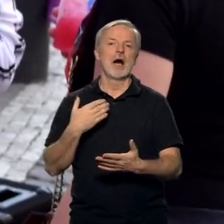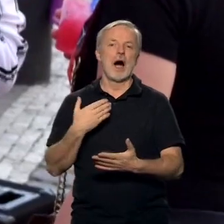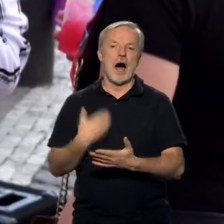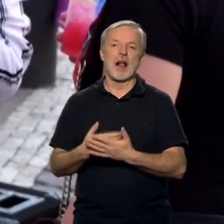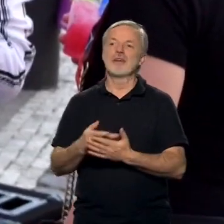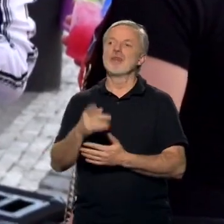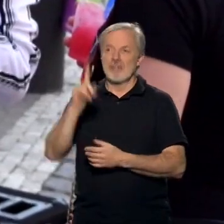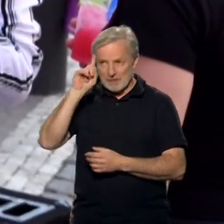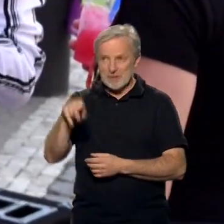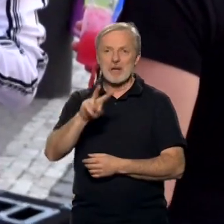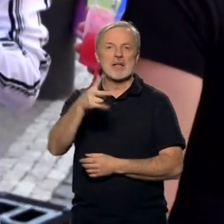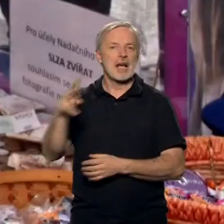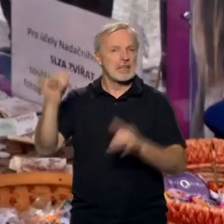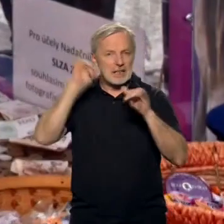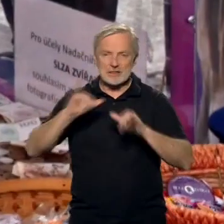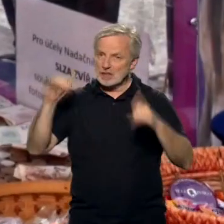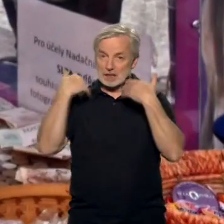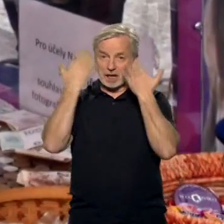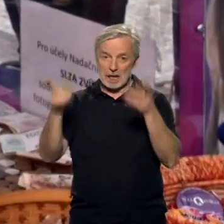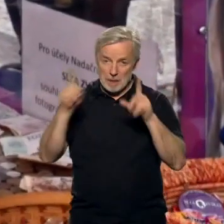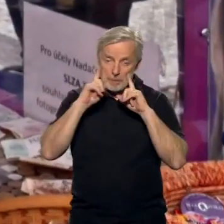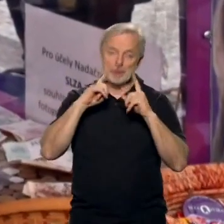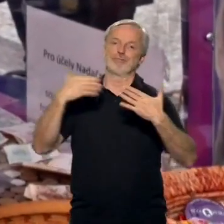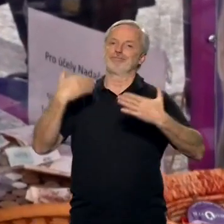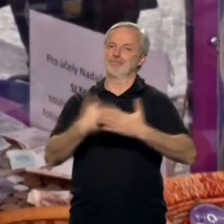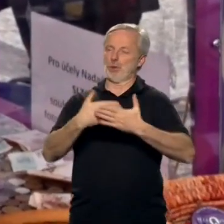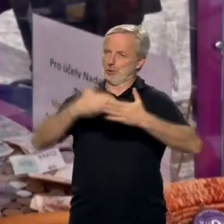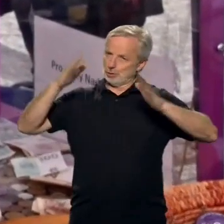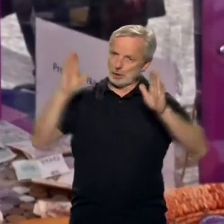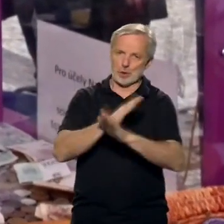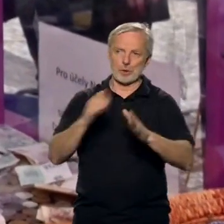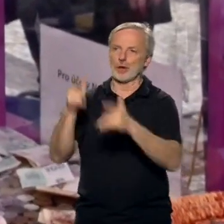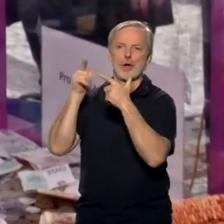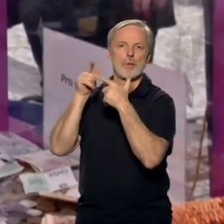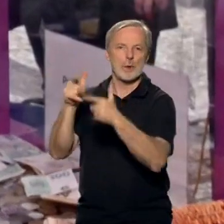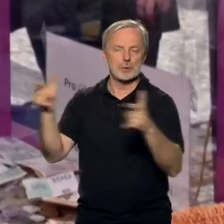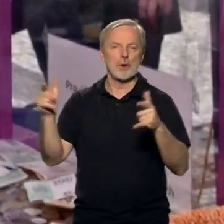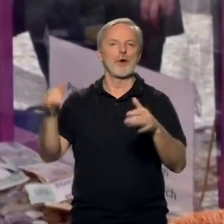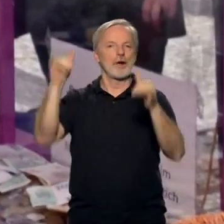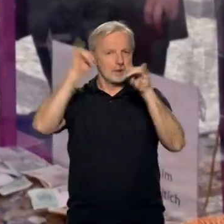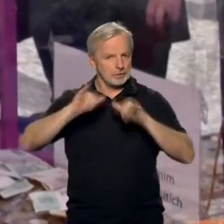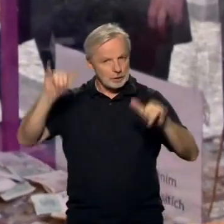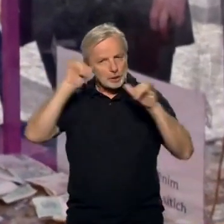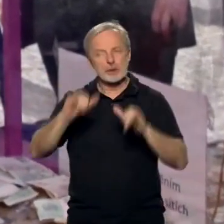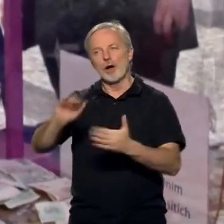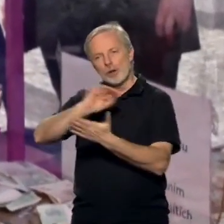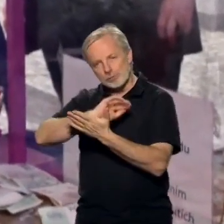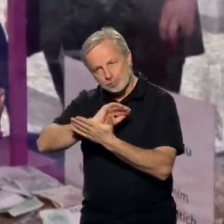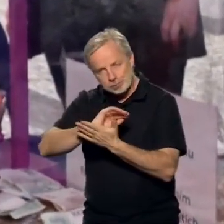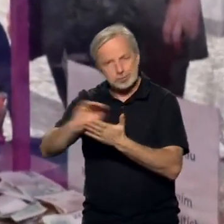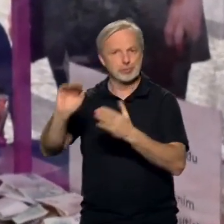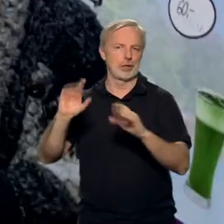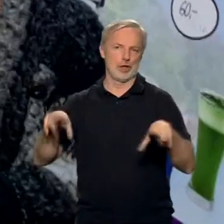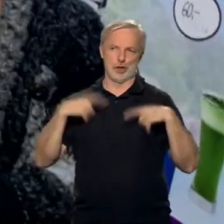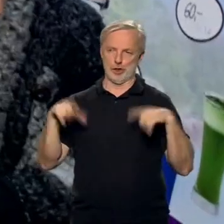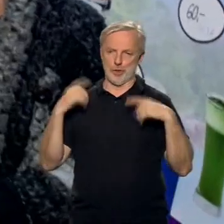které tu péči nemají, a proto jsme se rozhodli právě podporovat takovýhle zvířátka, aby jsme jim dopřáli aspoň nějaký přijatelný